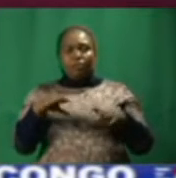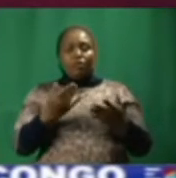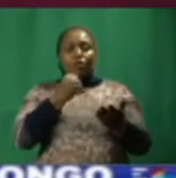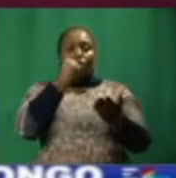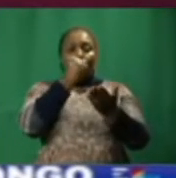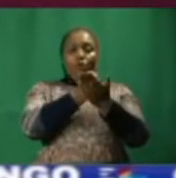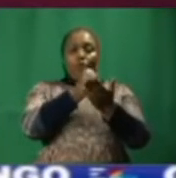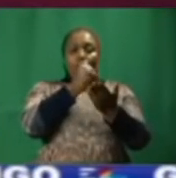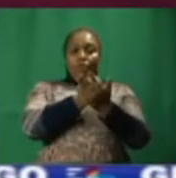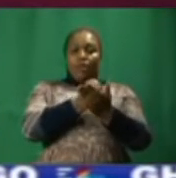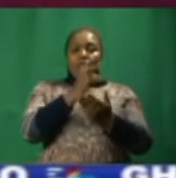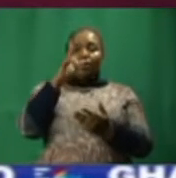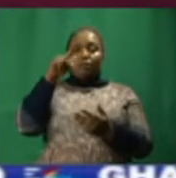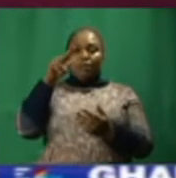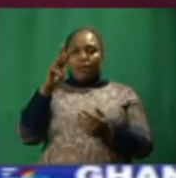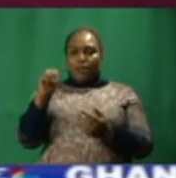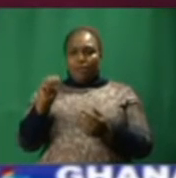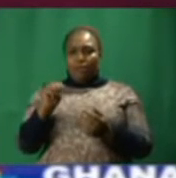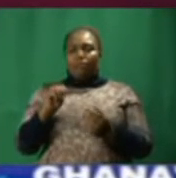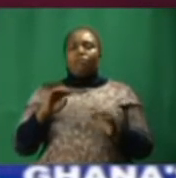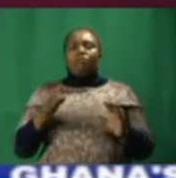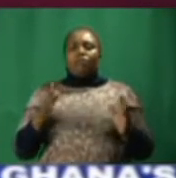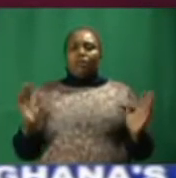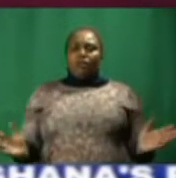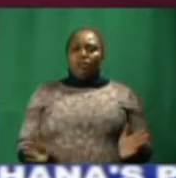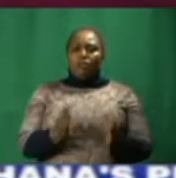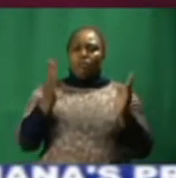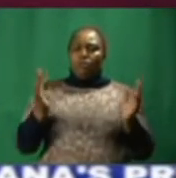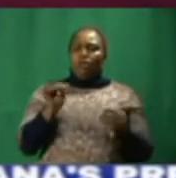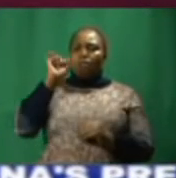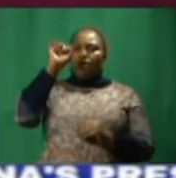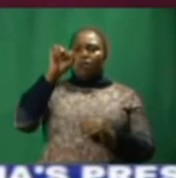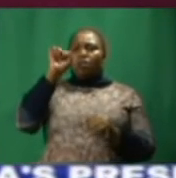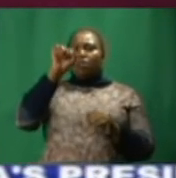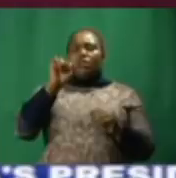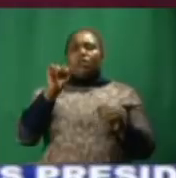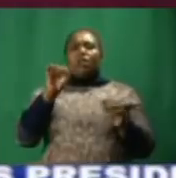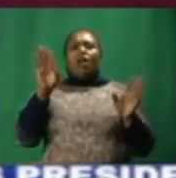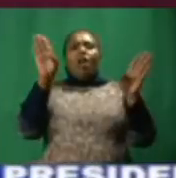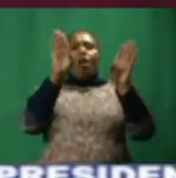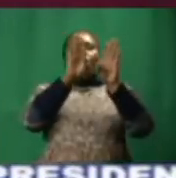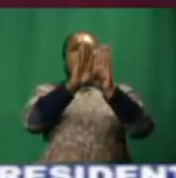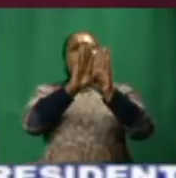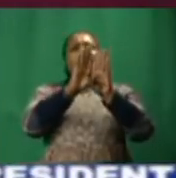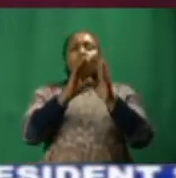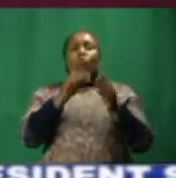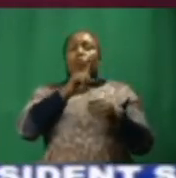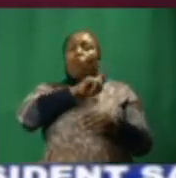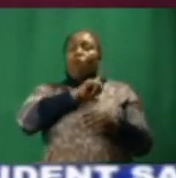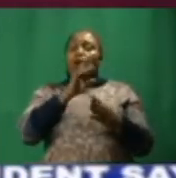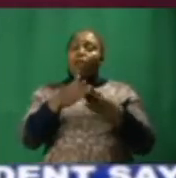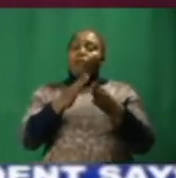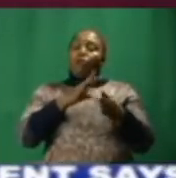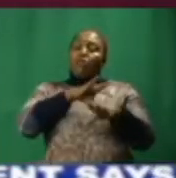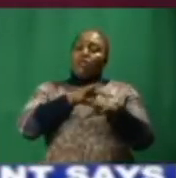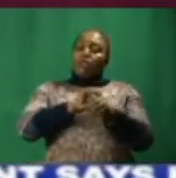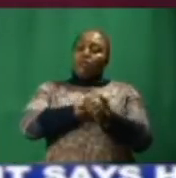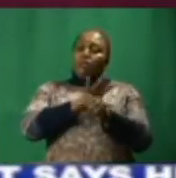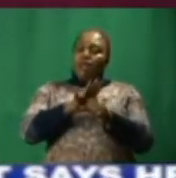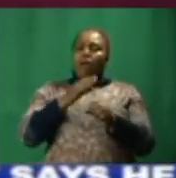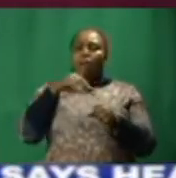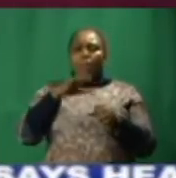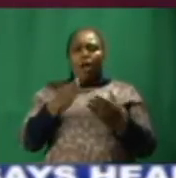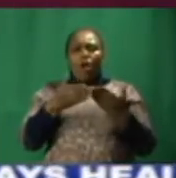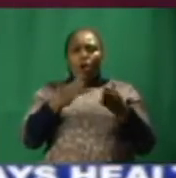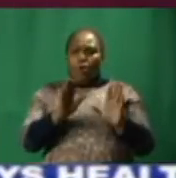Mhambi Ndlangamandla ukhuthatha emadladla lavaliwe emimangweni ngenxa yokubhedwa ngumkhuhlane ye-COVID-19 ukuthi avule